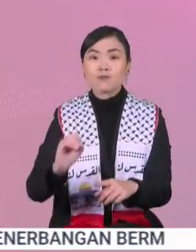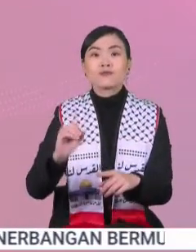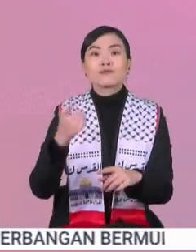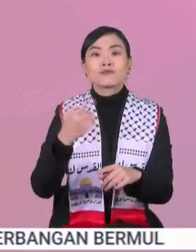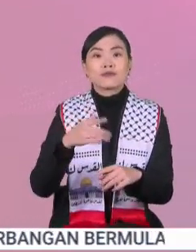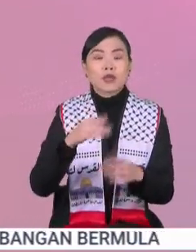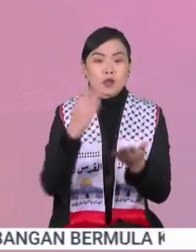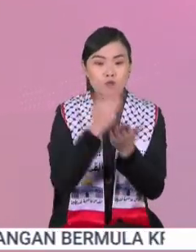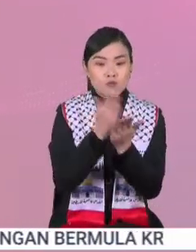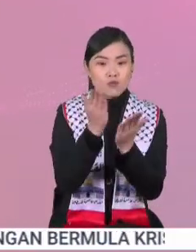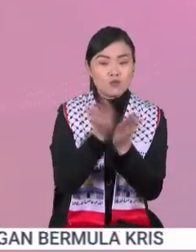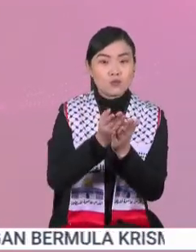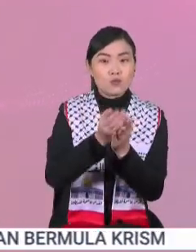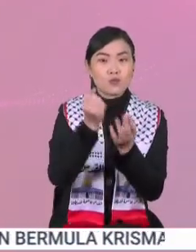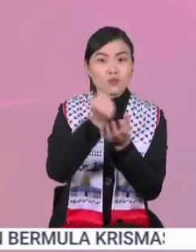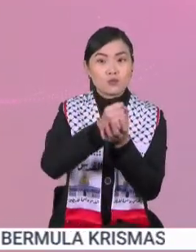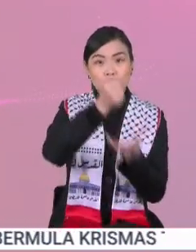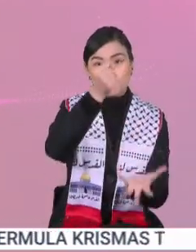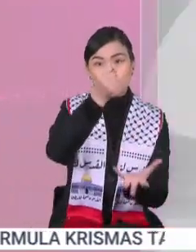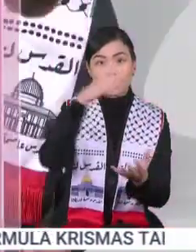tahun depan perkembangannya